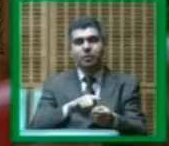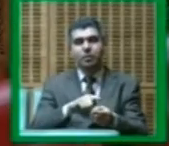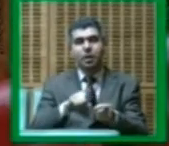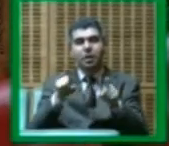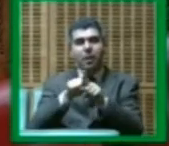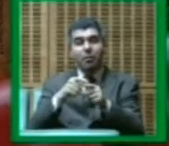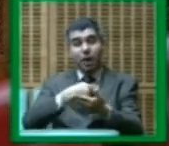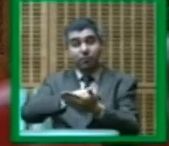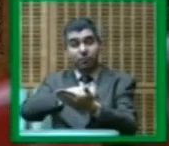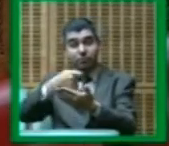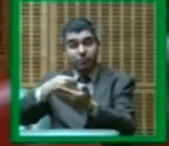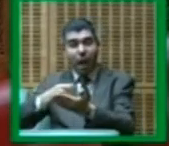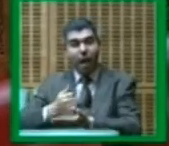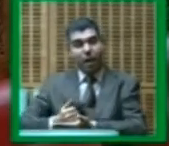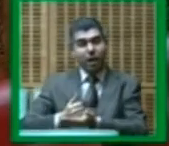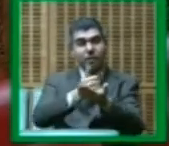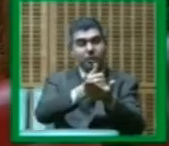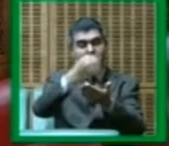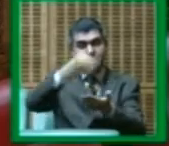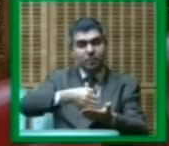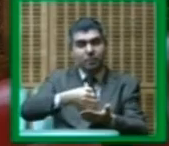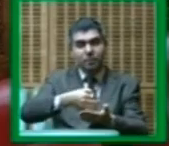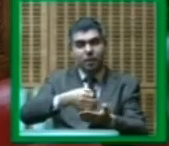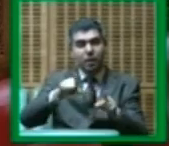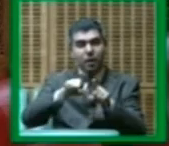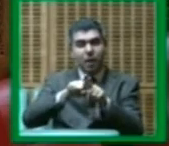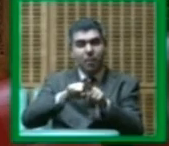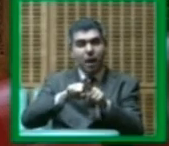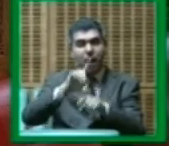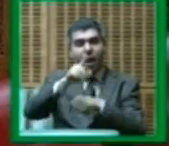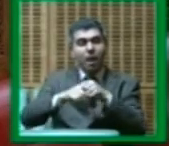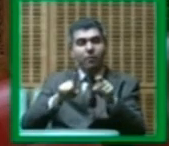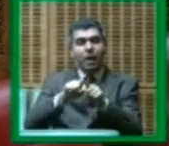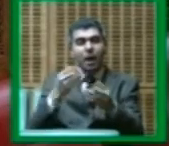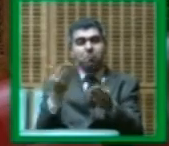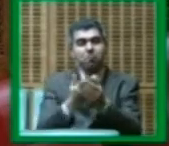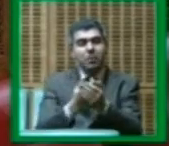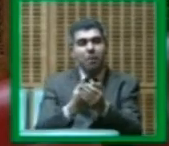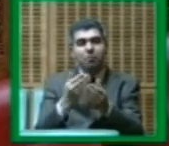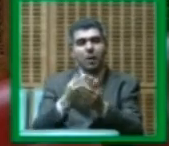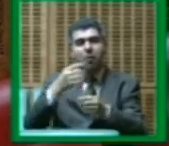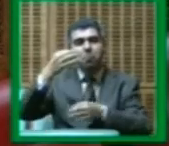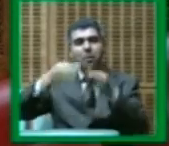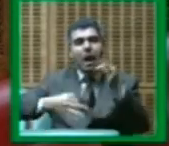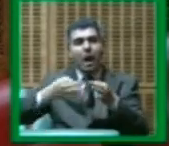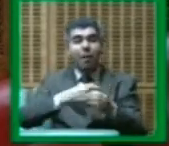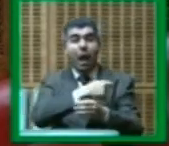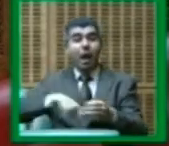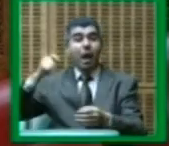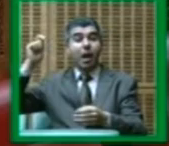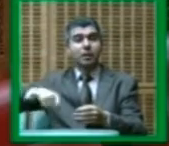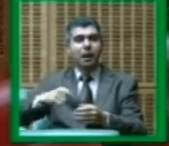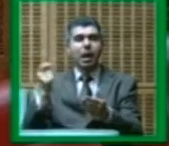ماشي فقط من تاريخ تقديم طلب إلى رئيس المحكمة بعد ما يتم